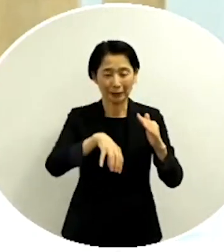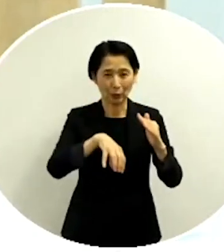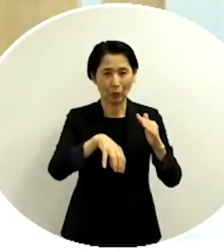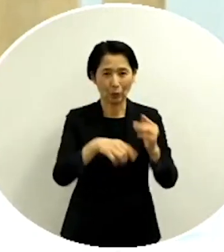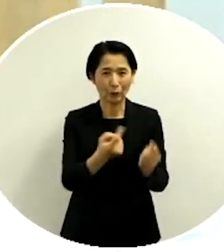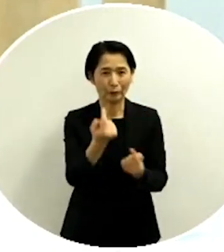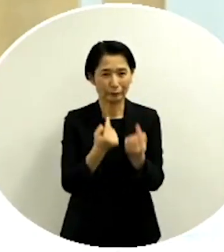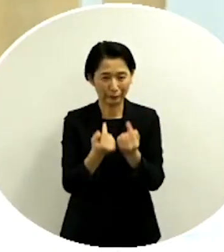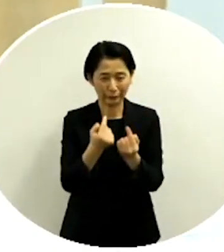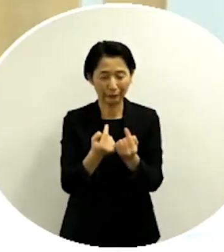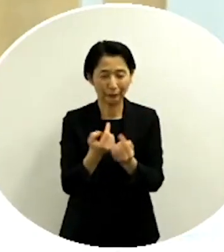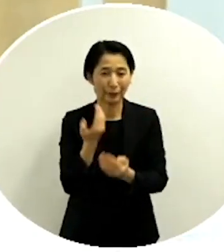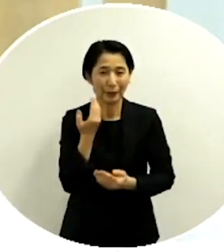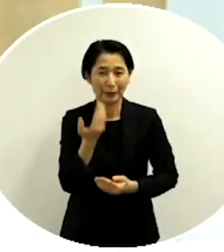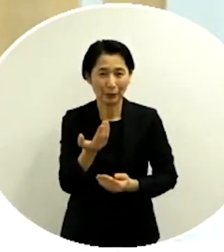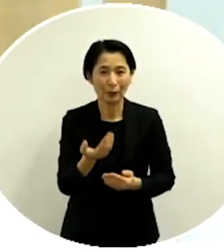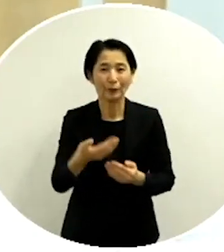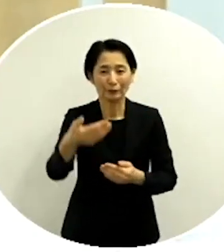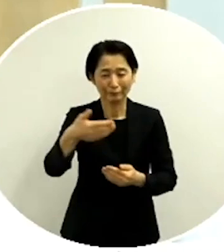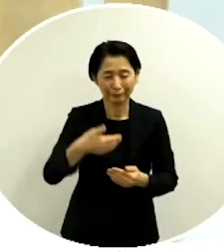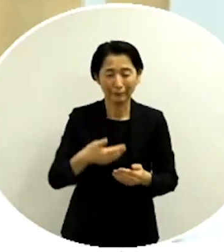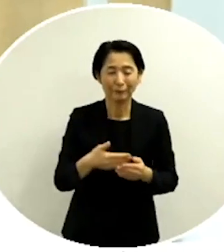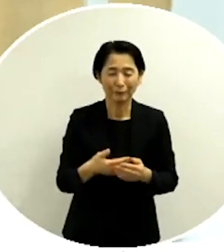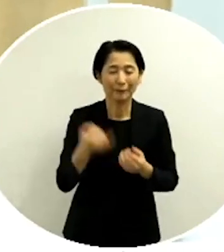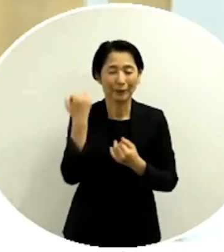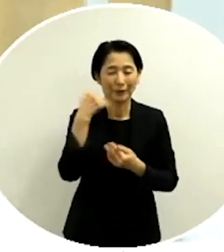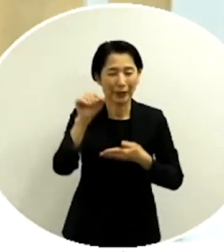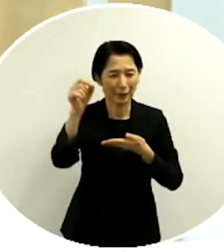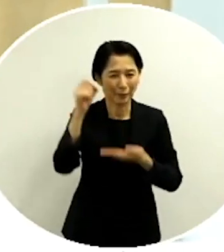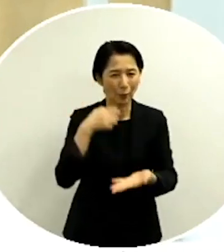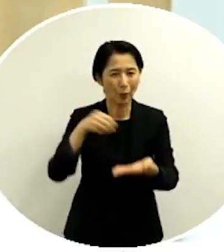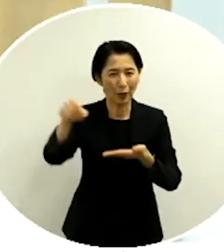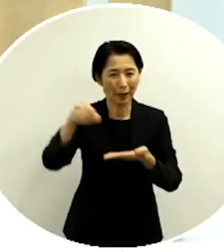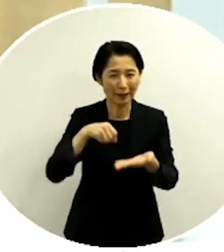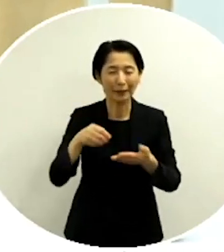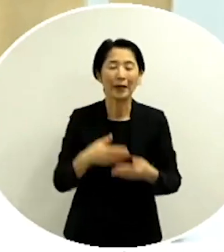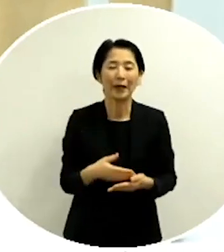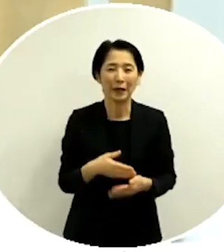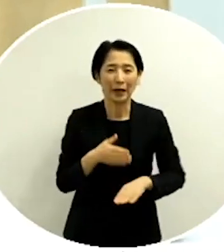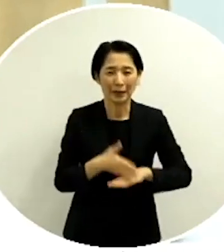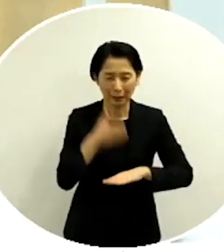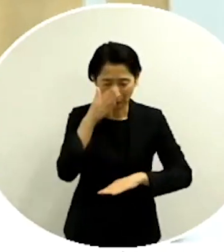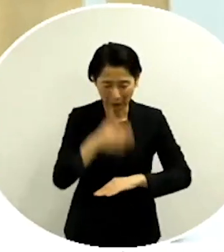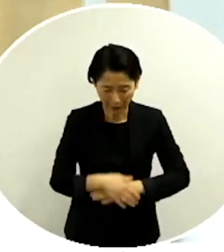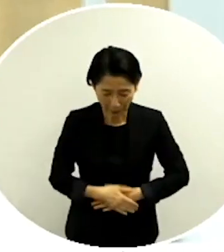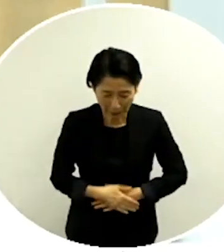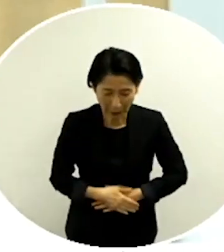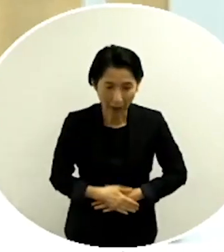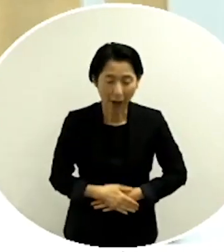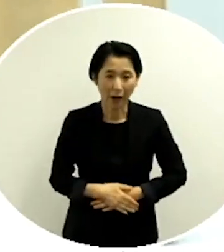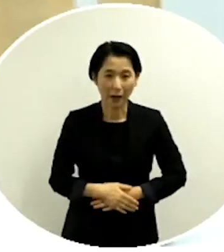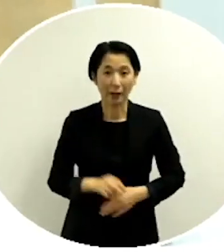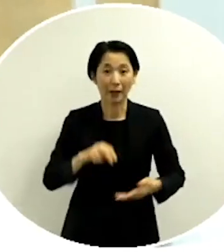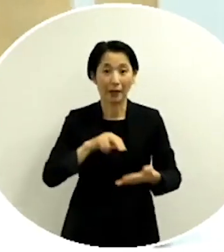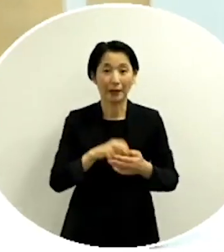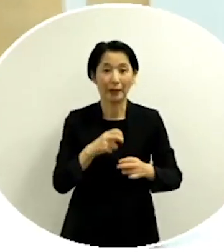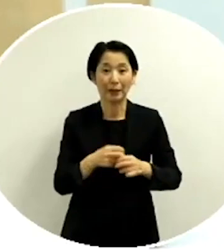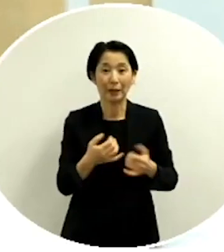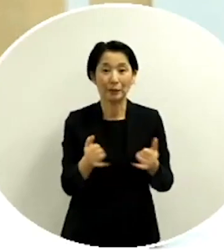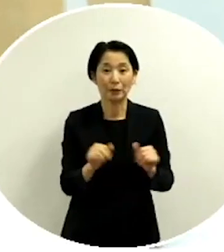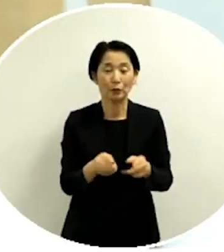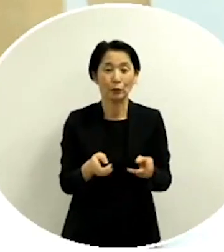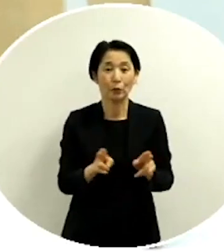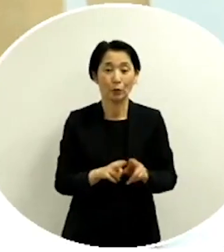いろいろをご質問頂いて意見交換もさせていただき本当に有意義だったと思っています立憲民主党が